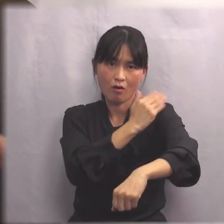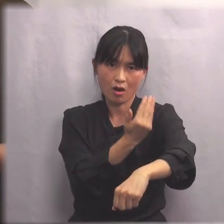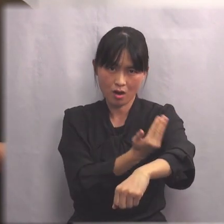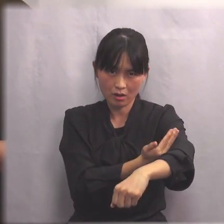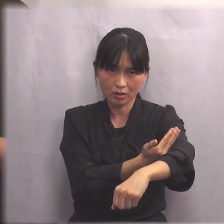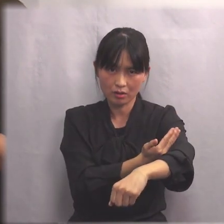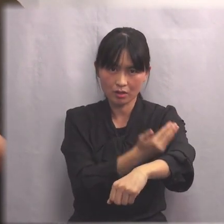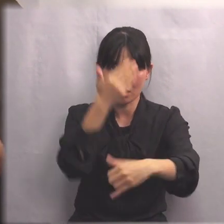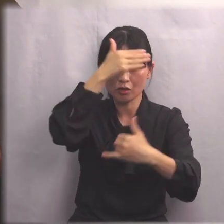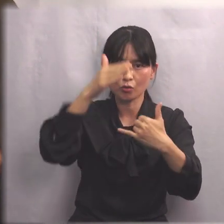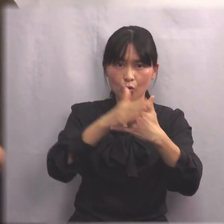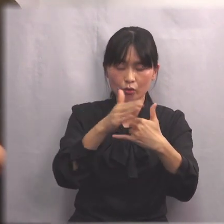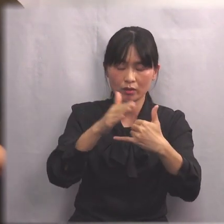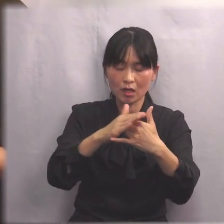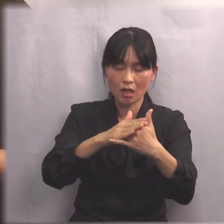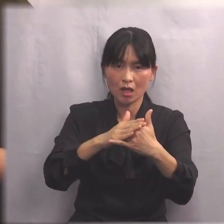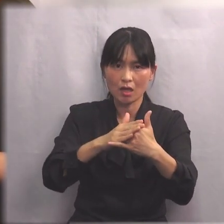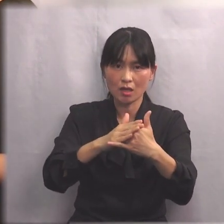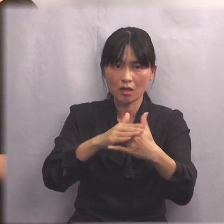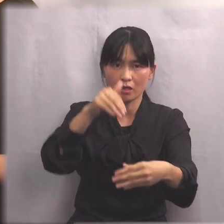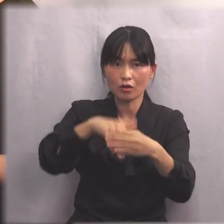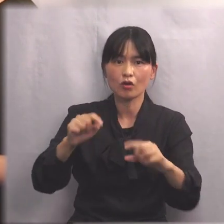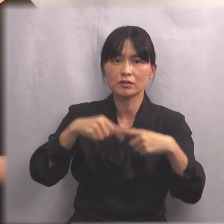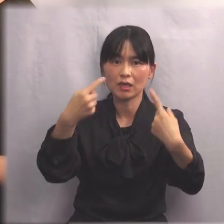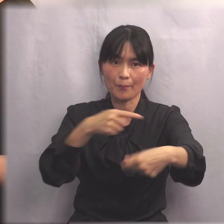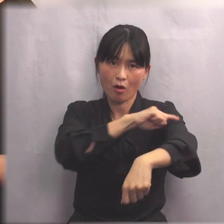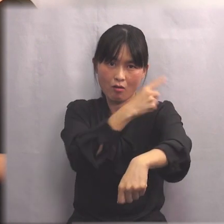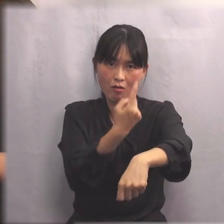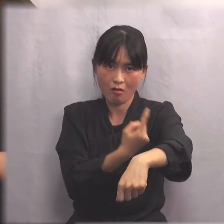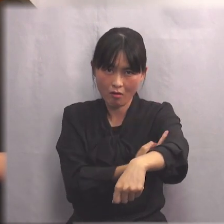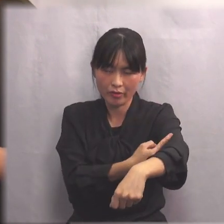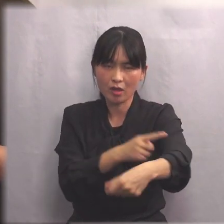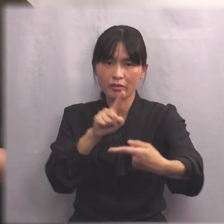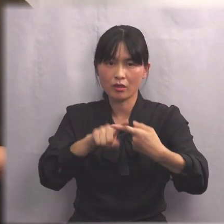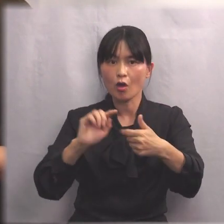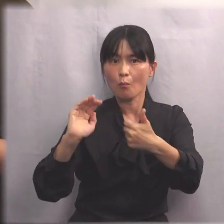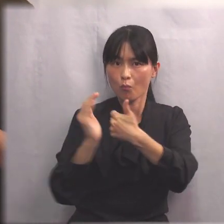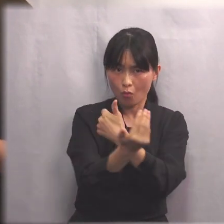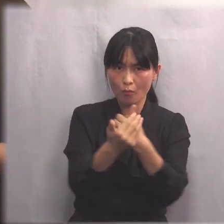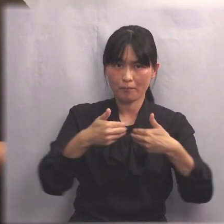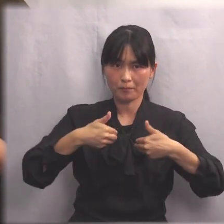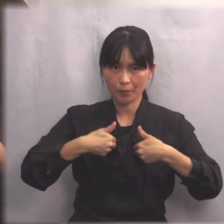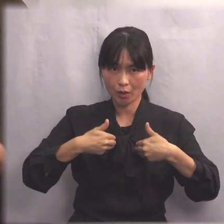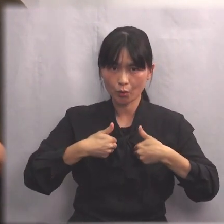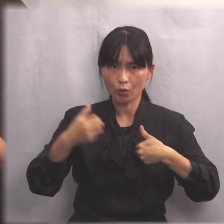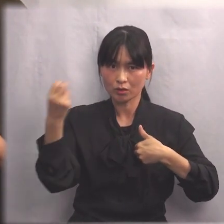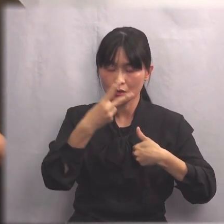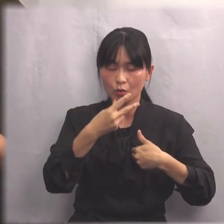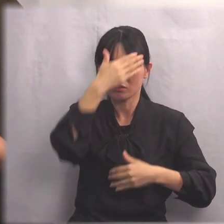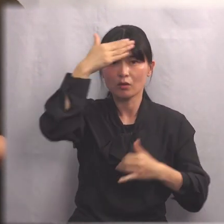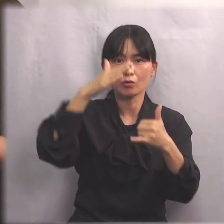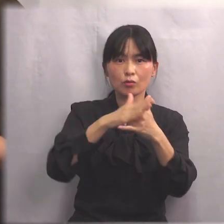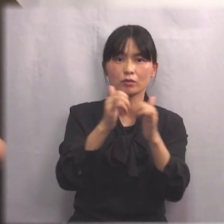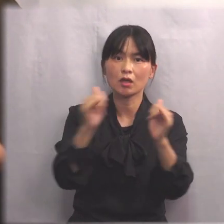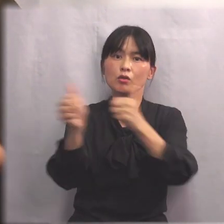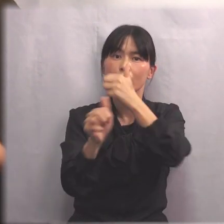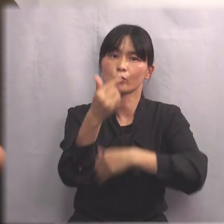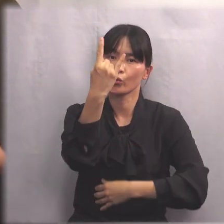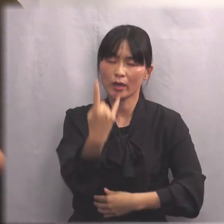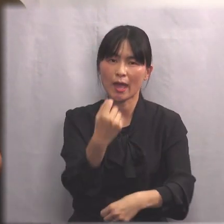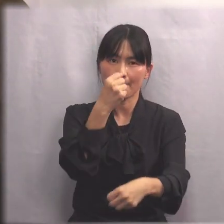그리고 청소년의 참정권에 대해서는 이 예비당원 선거권 보장 이외에도 청소년 위원회를 설치하는